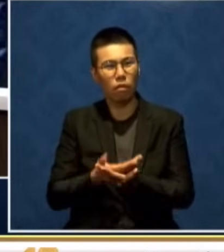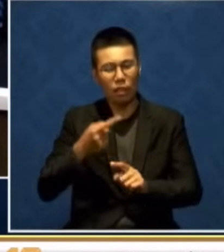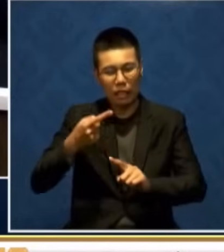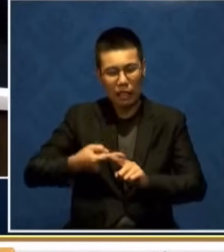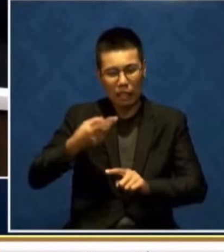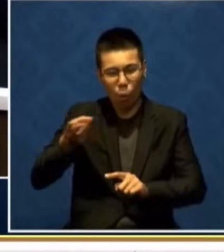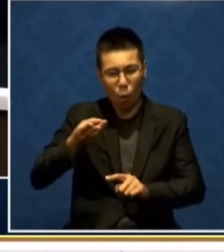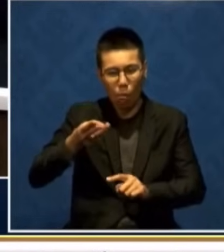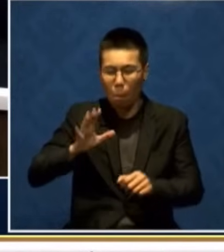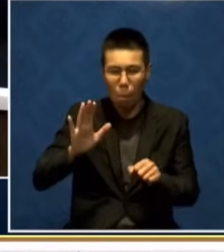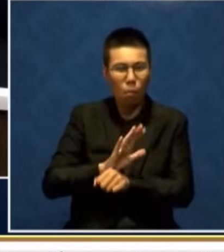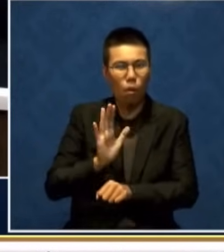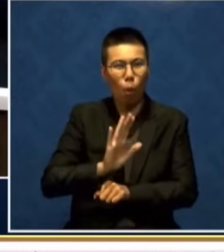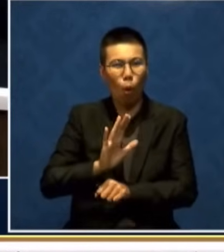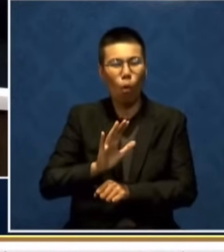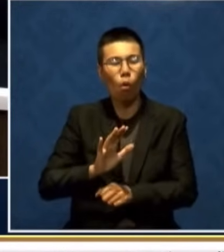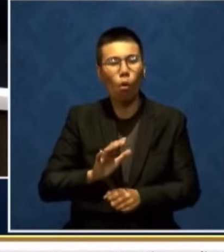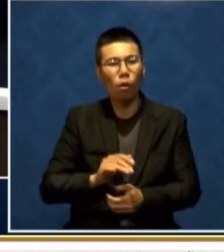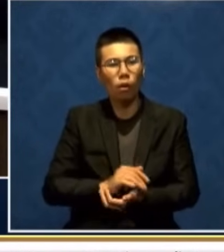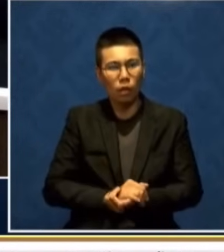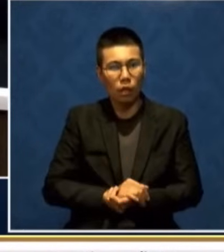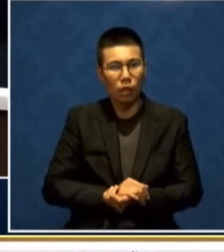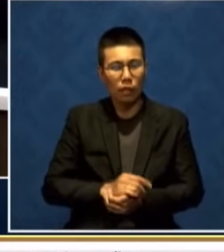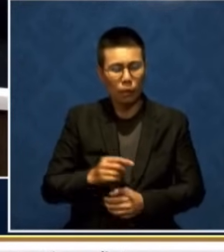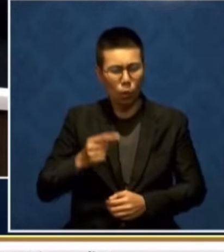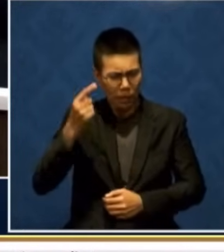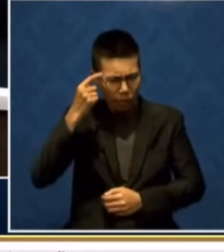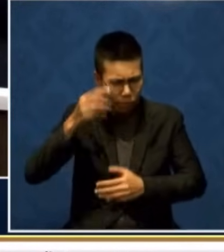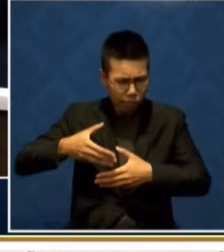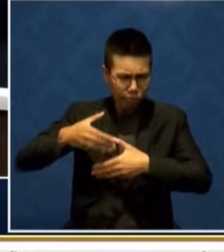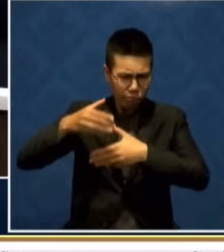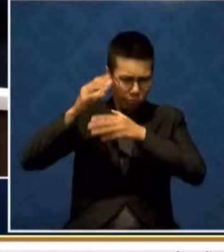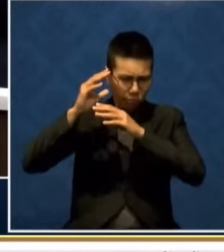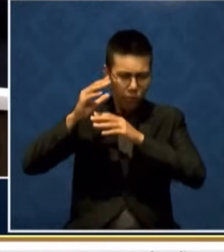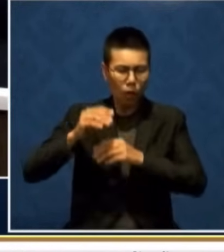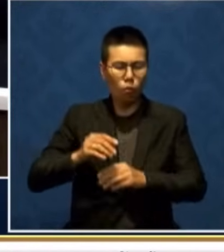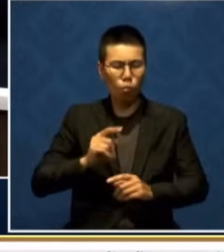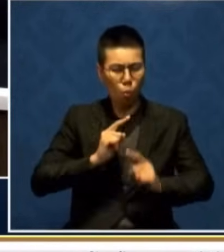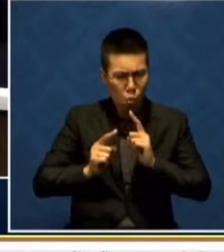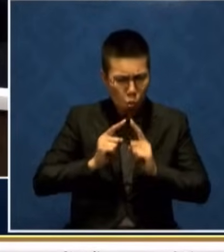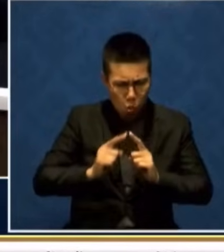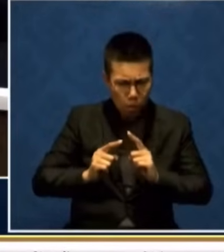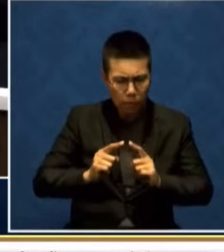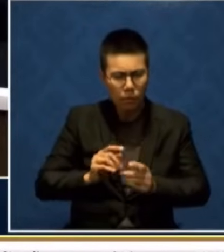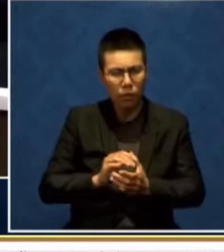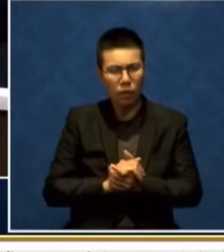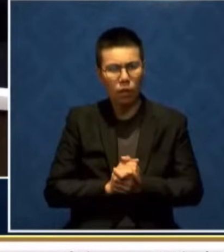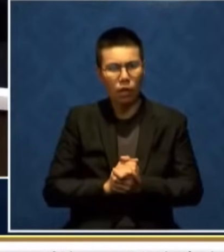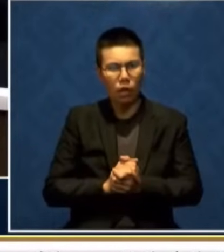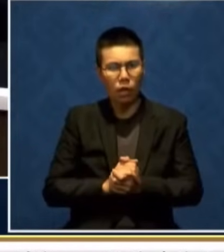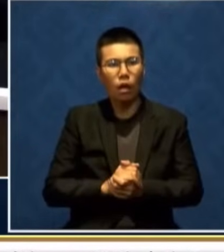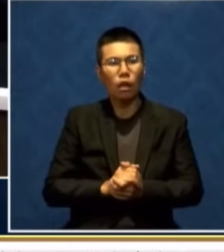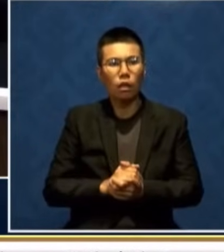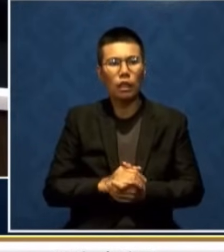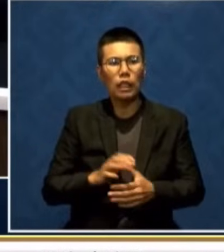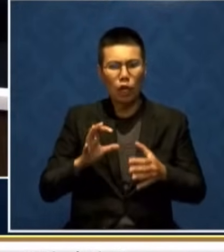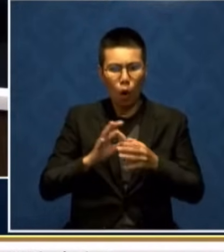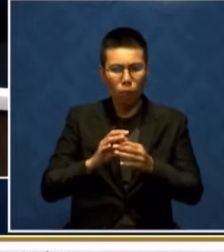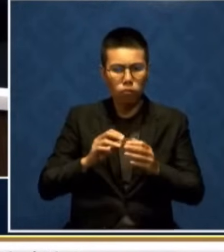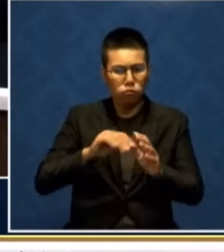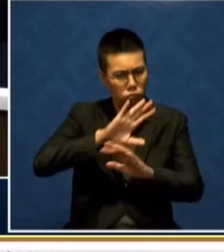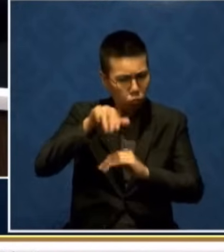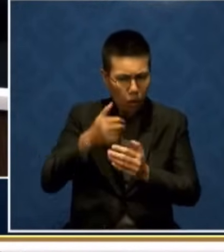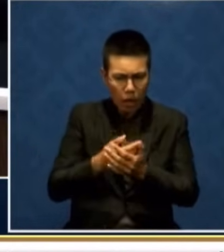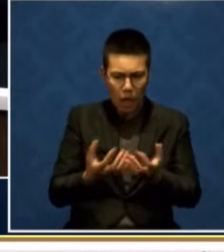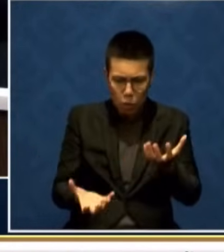ผมคิดว่าเราต้องกลับมาคุยกันได้แล้วว่าสายงานด้านยุติธรรมทั้งหมดเนี่ย